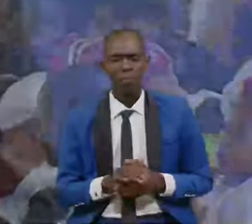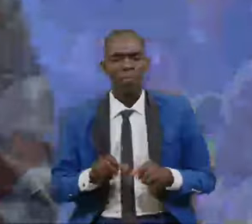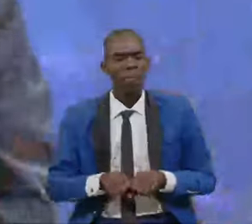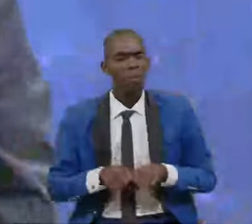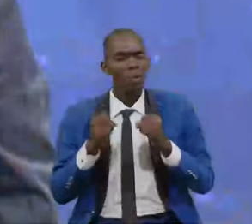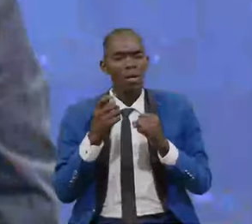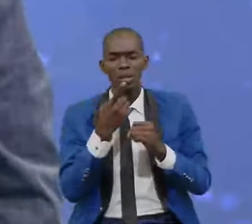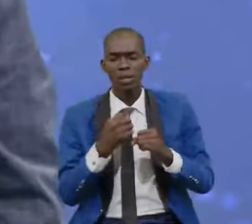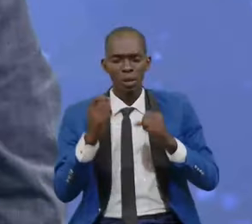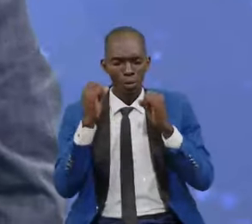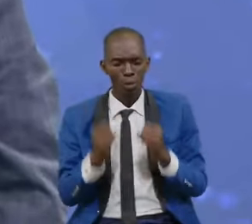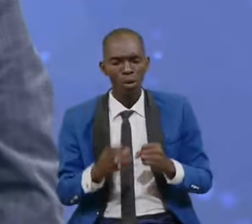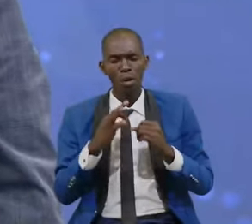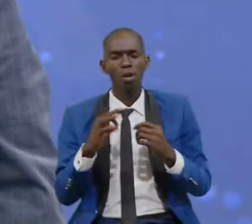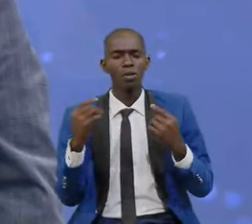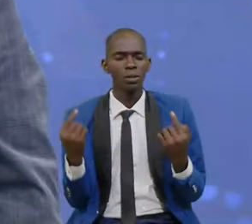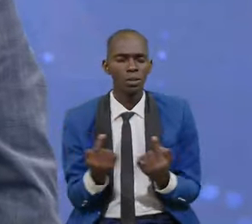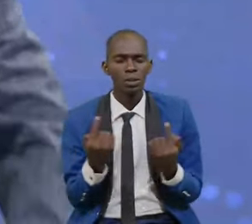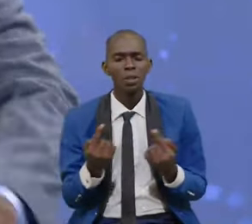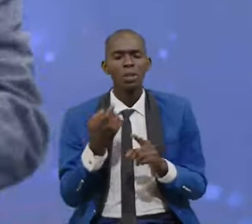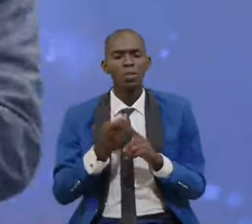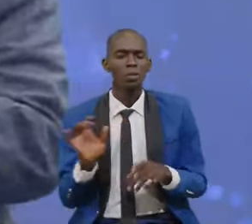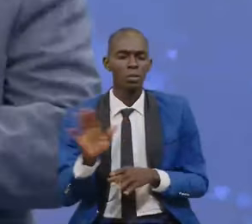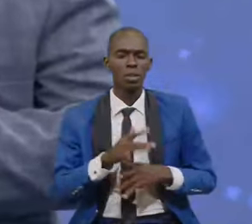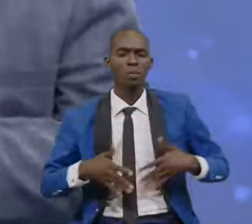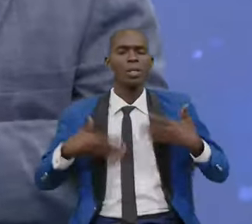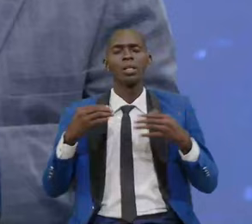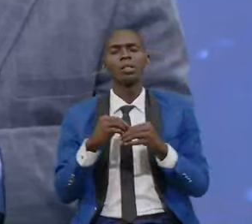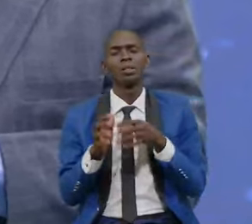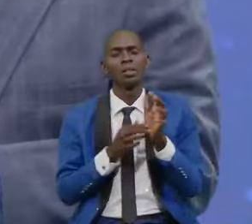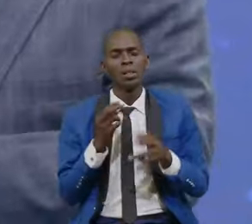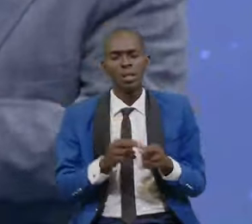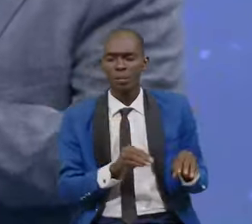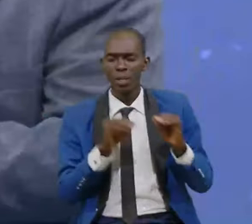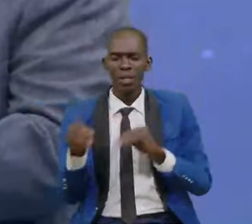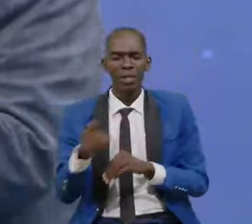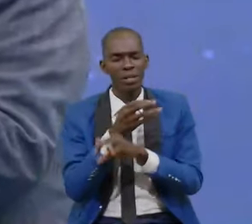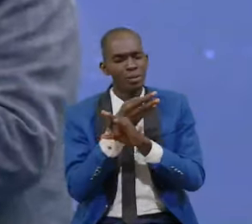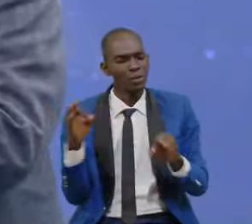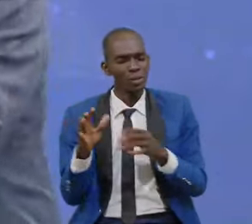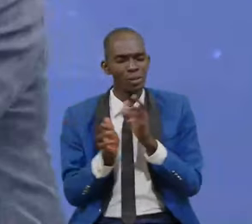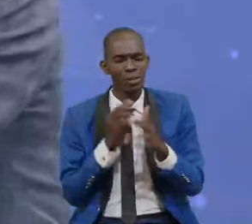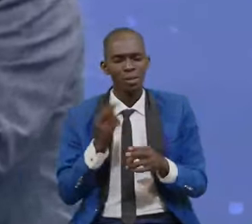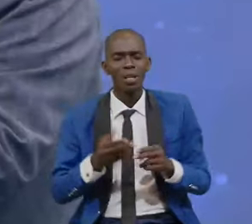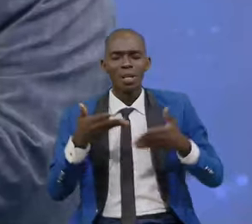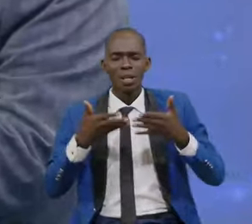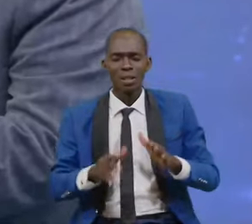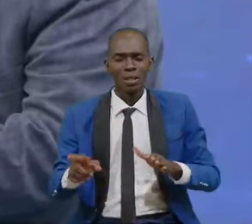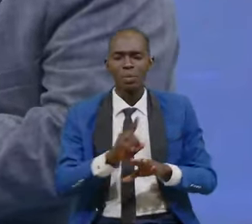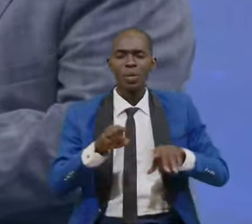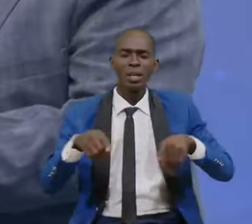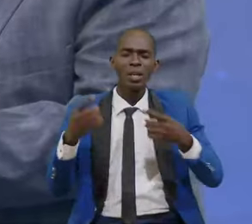brise le pouvoir du péché de leur vie. Affranchis-les. Qu'ils aillent en